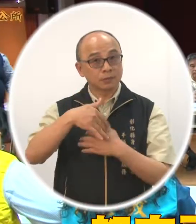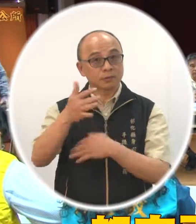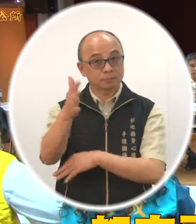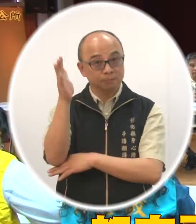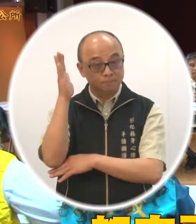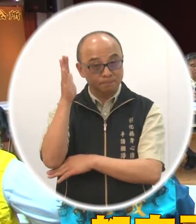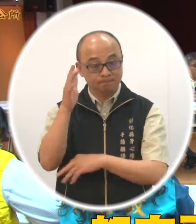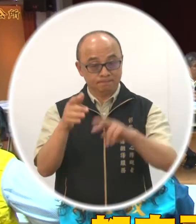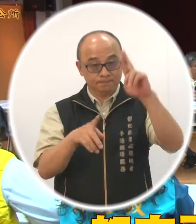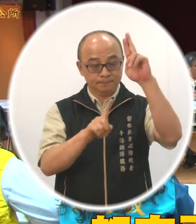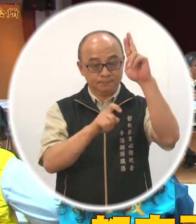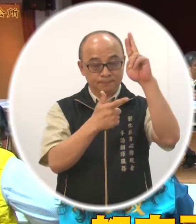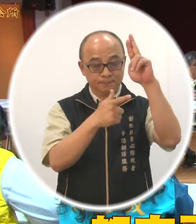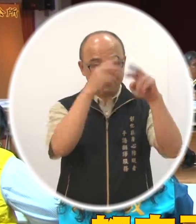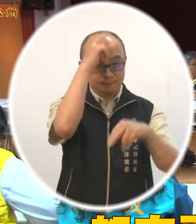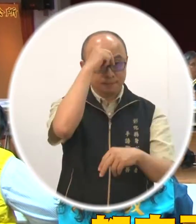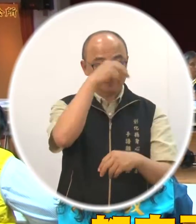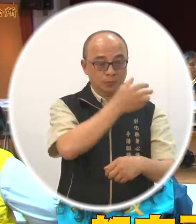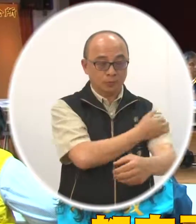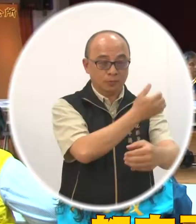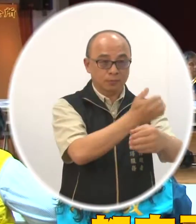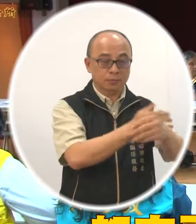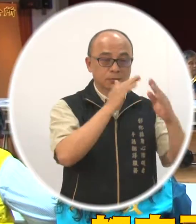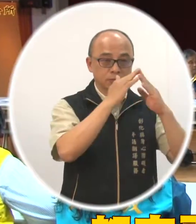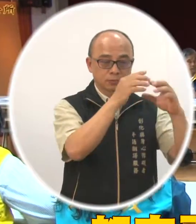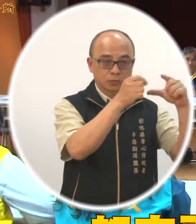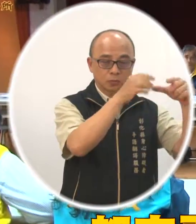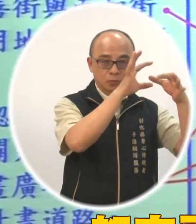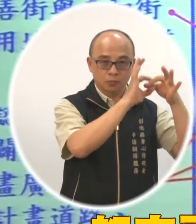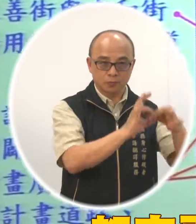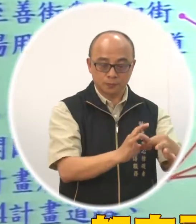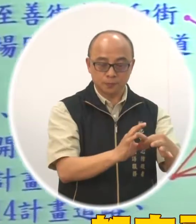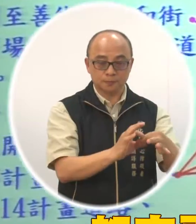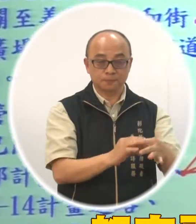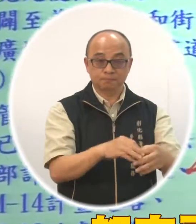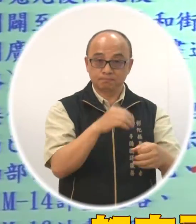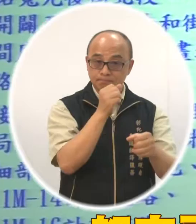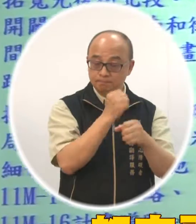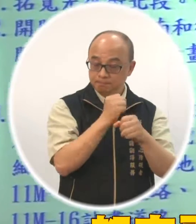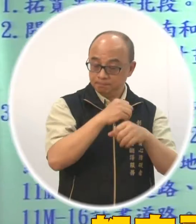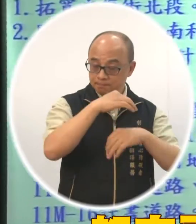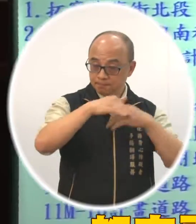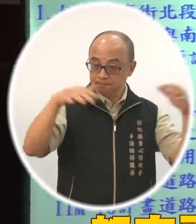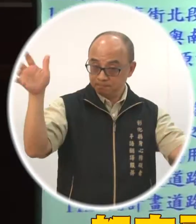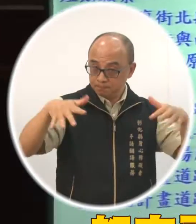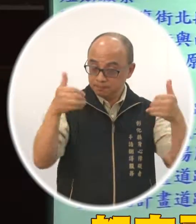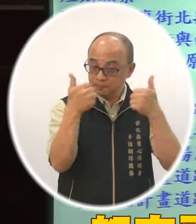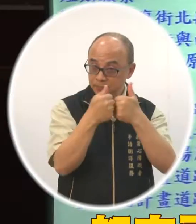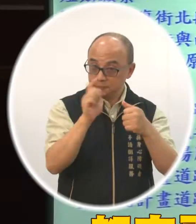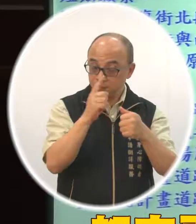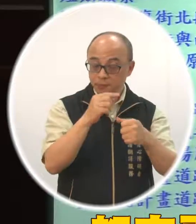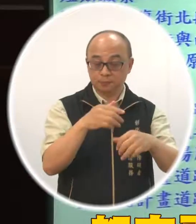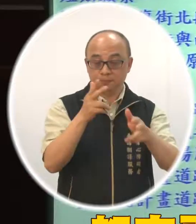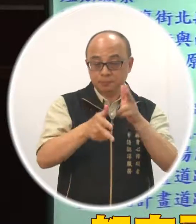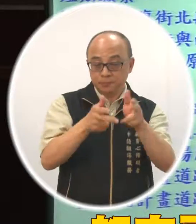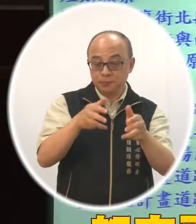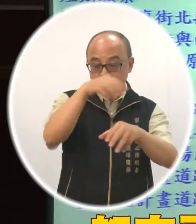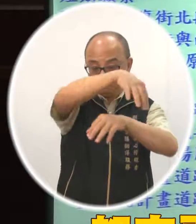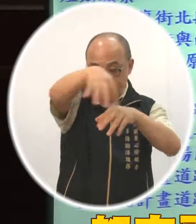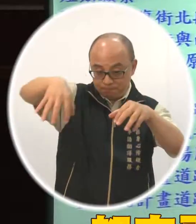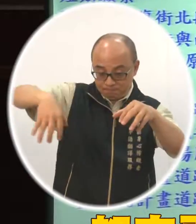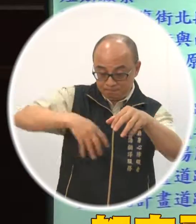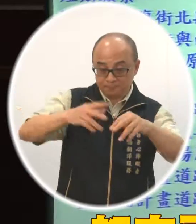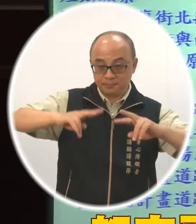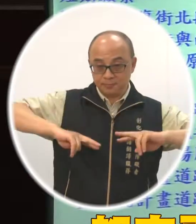彰化县政府16日下午在员林市公所举办员林火车站周边都市更新地区都市